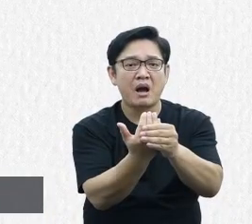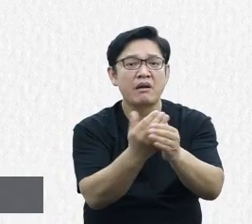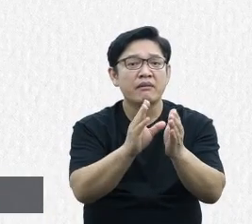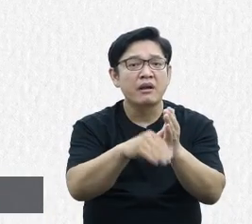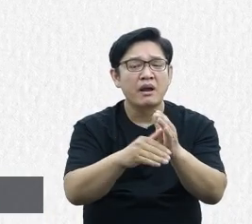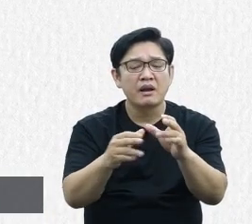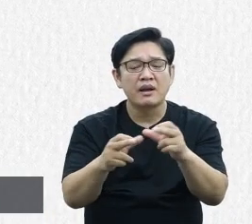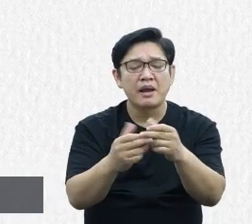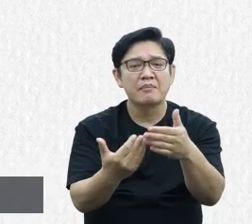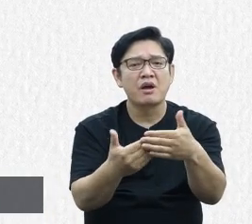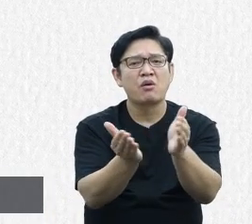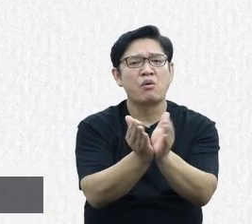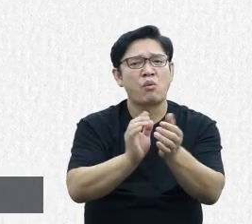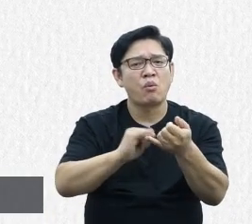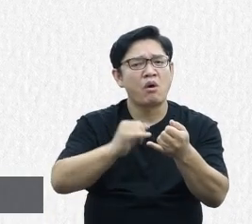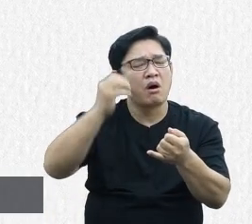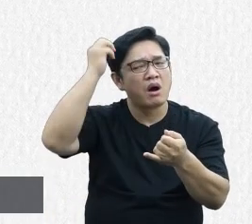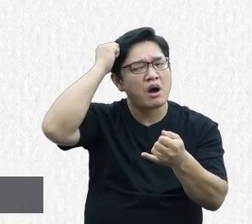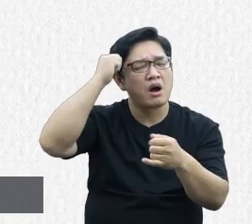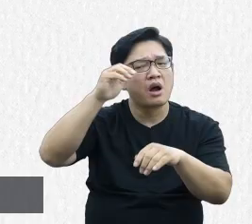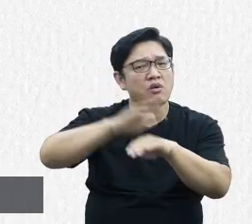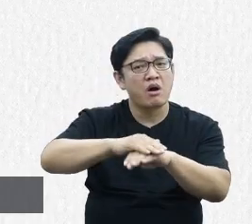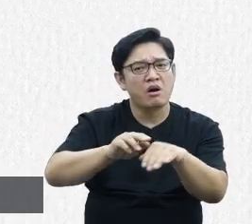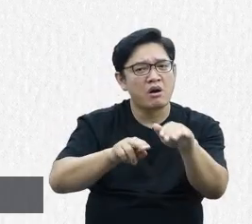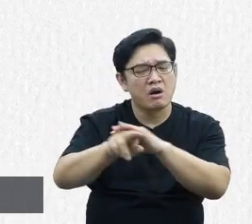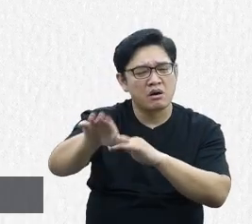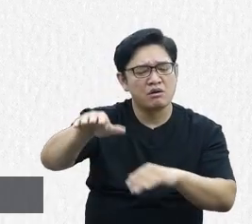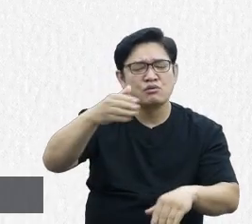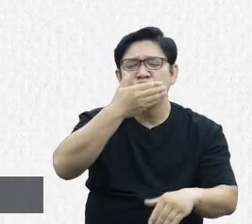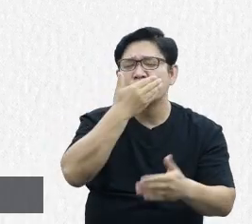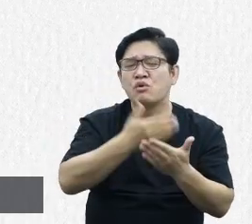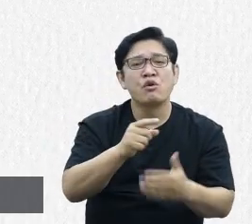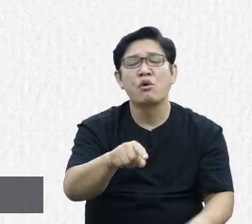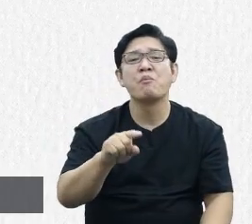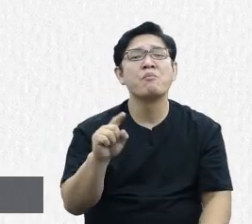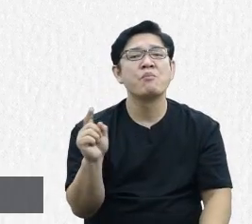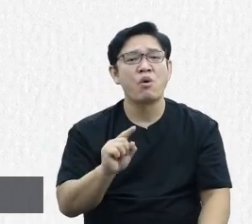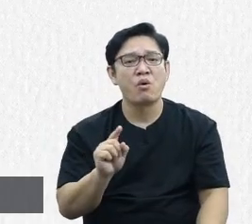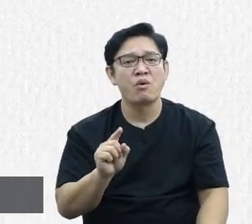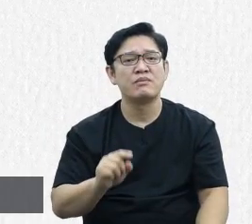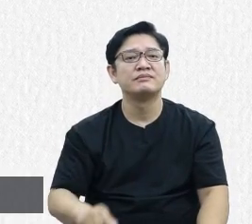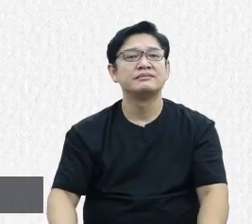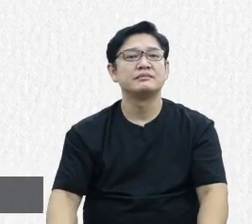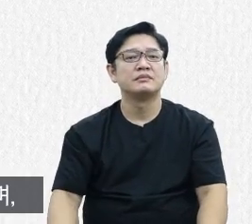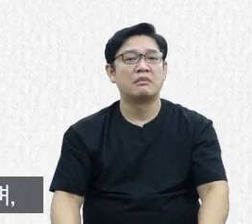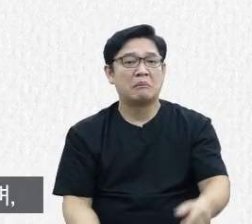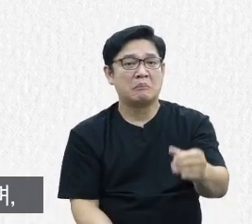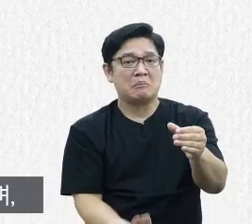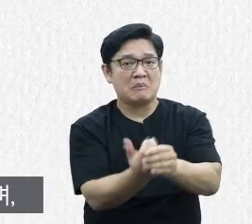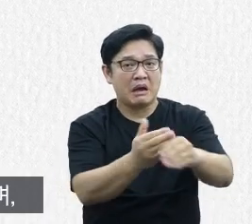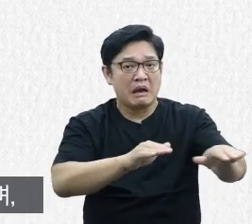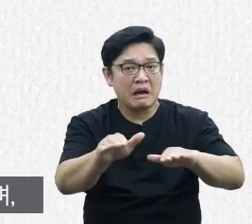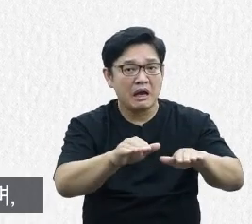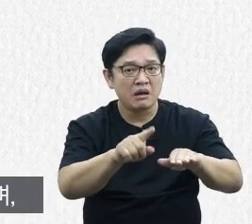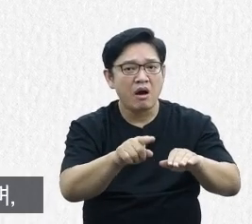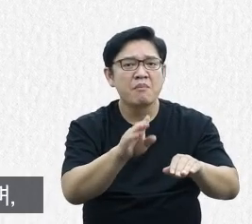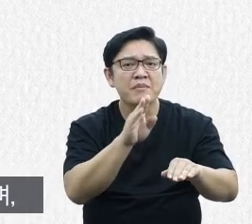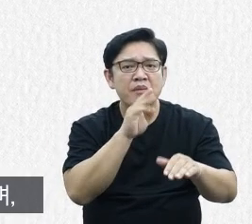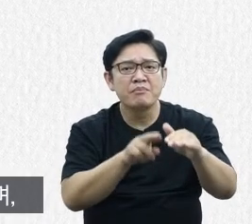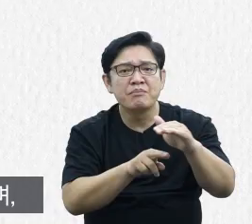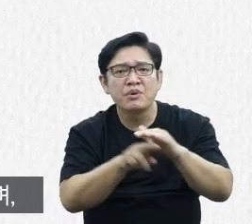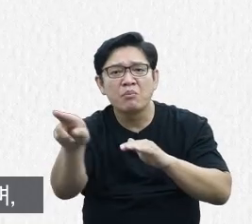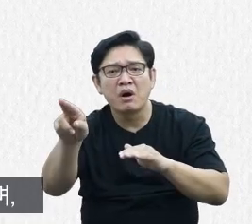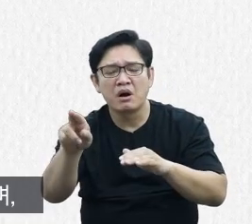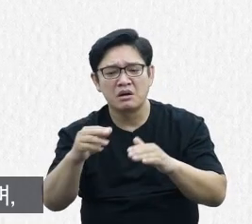재난사고가 발생했을 때 발달장애인이 꼭 알아두어야 할 대피 방법은 무엇일까요? 재난이 발생하면 그